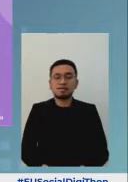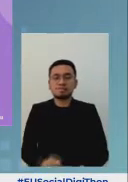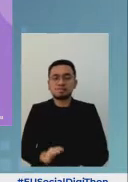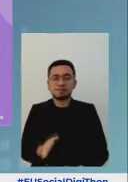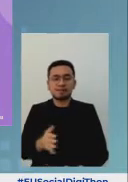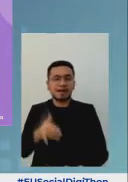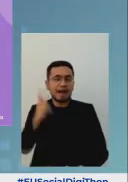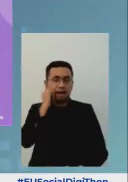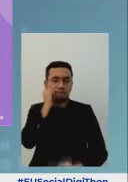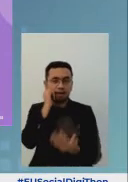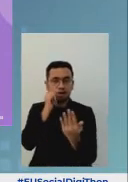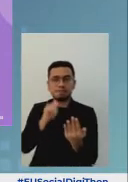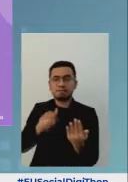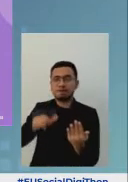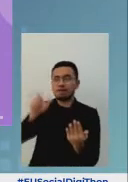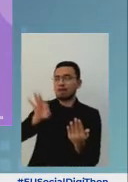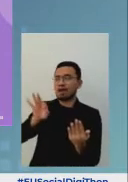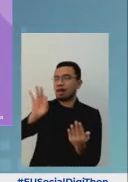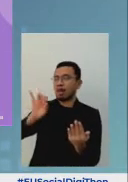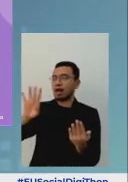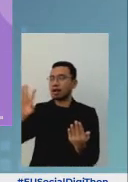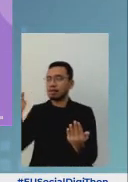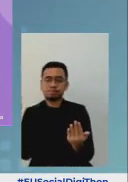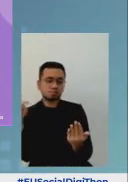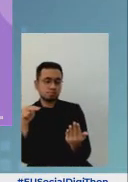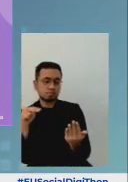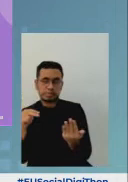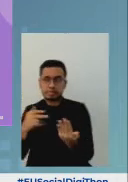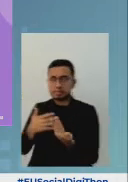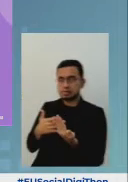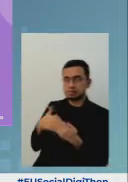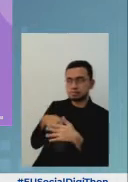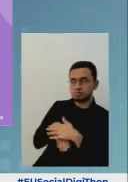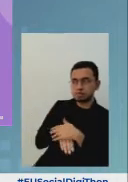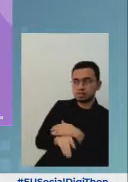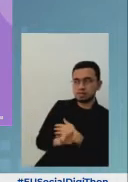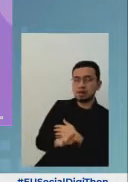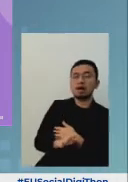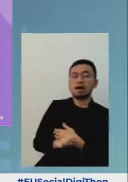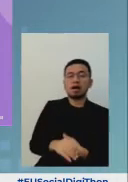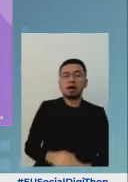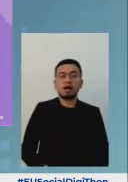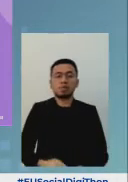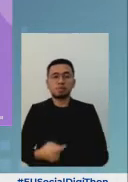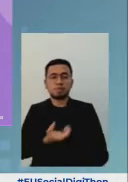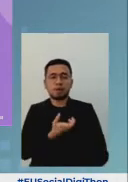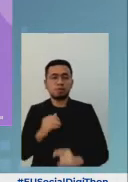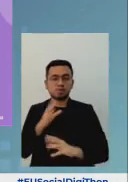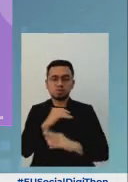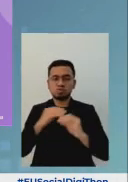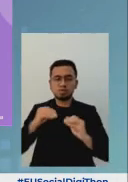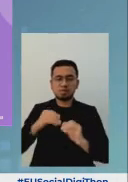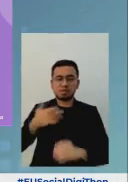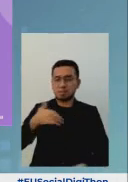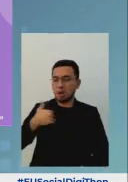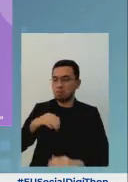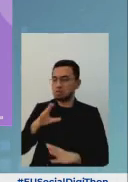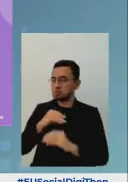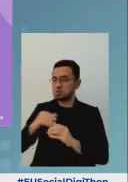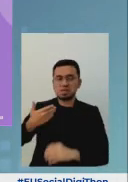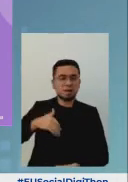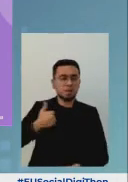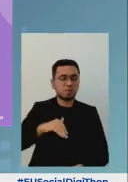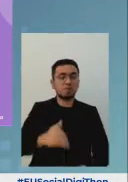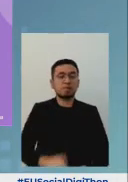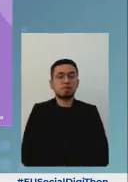kita, lalu menghindari diskusi, ya nggak mau membahas kenapa kok kita seperti ini. Nah, ini memang kita